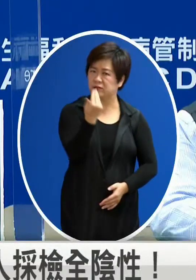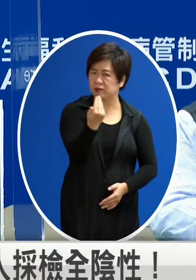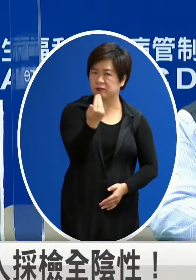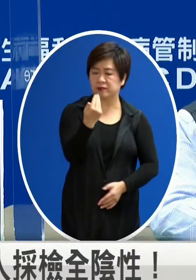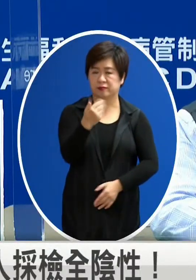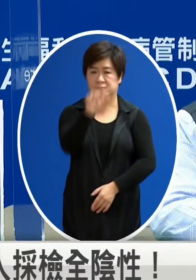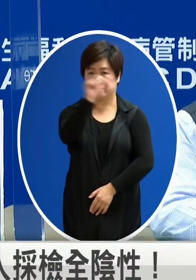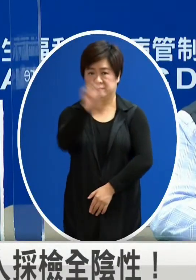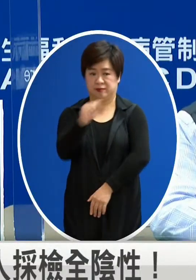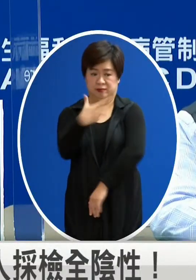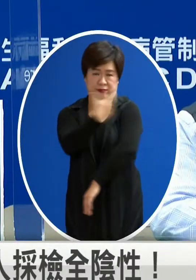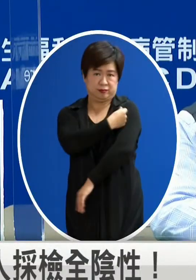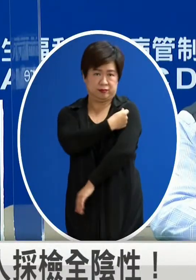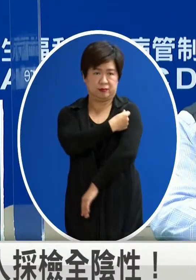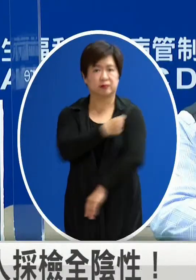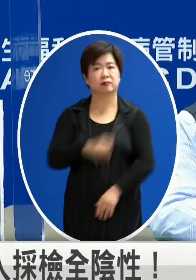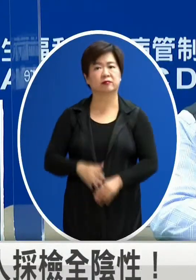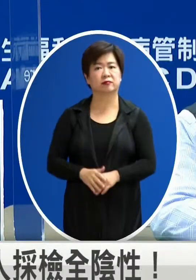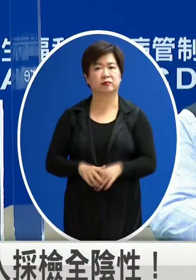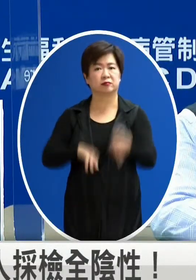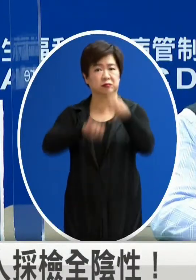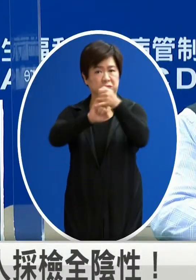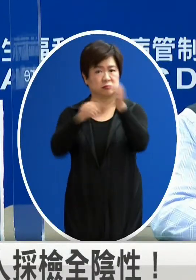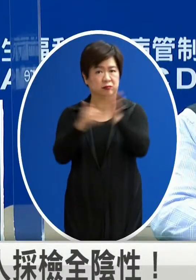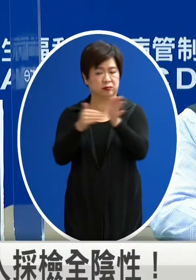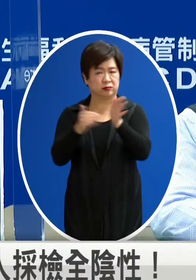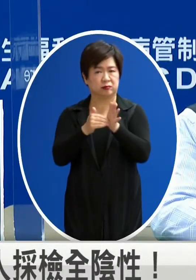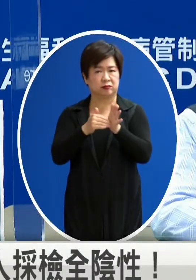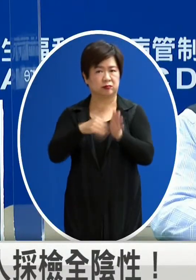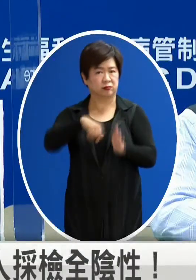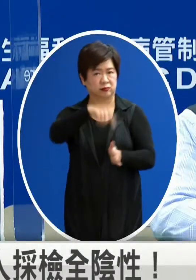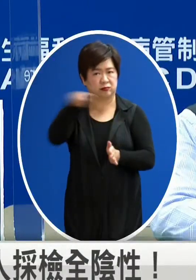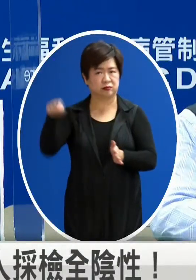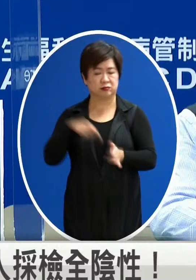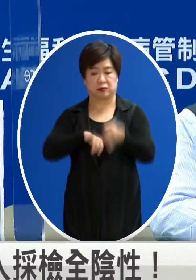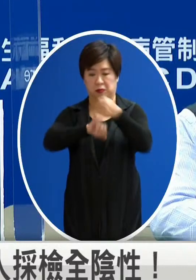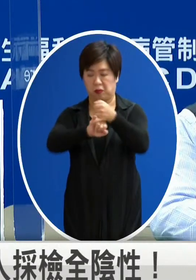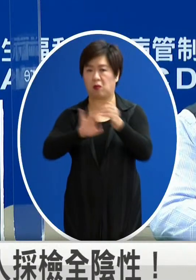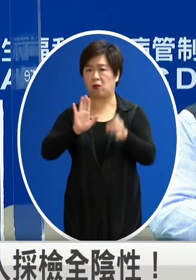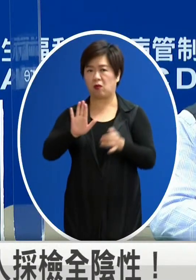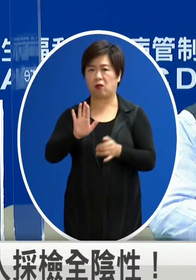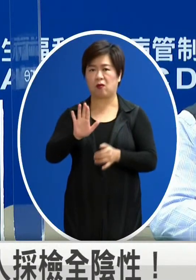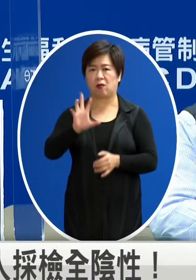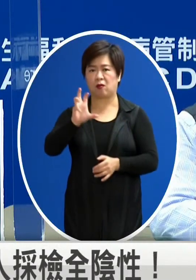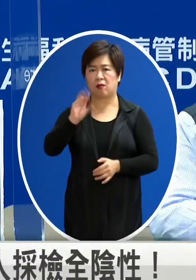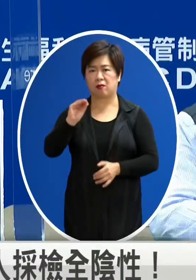29岁的 AG 疫苗的已经预约完成的预约的有